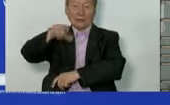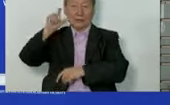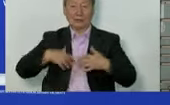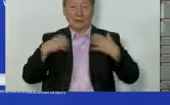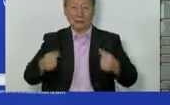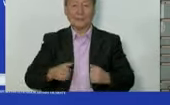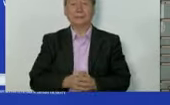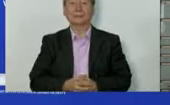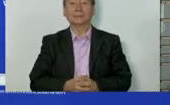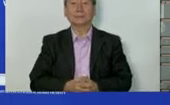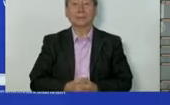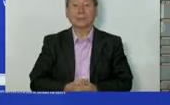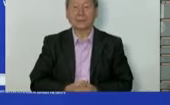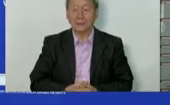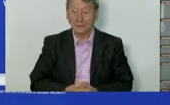медицинских работника.